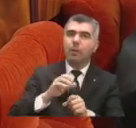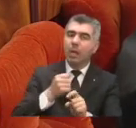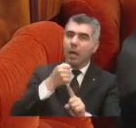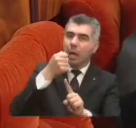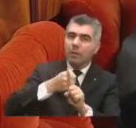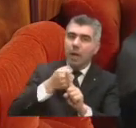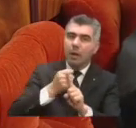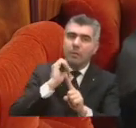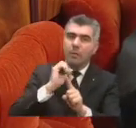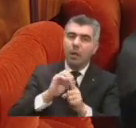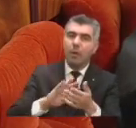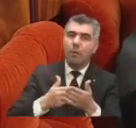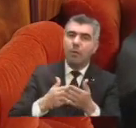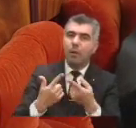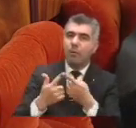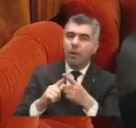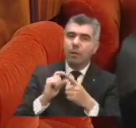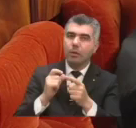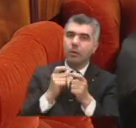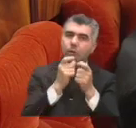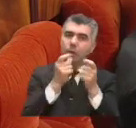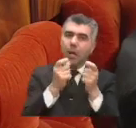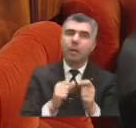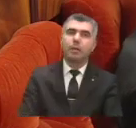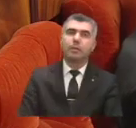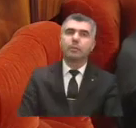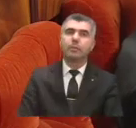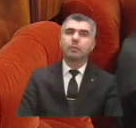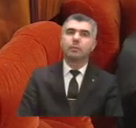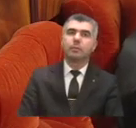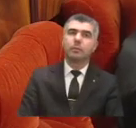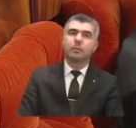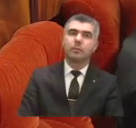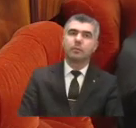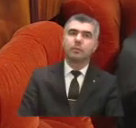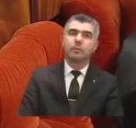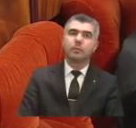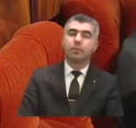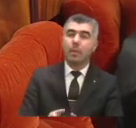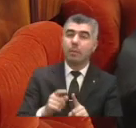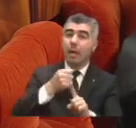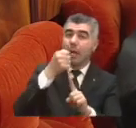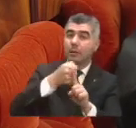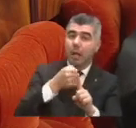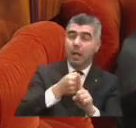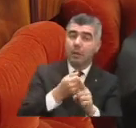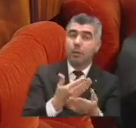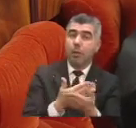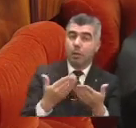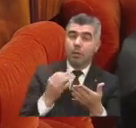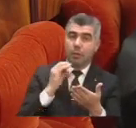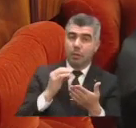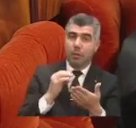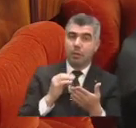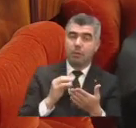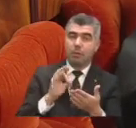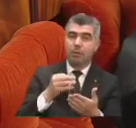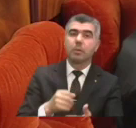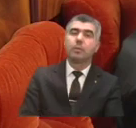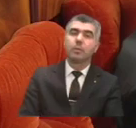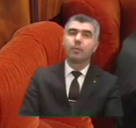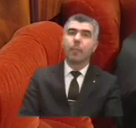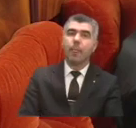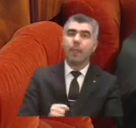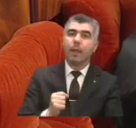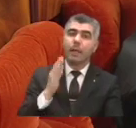كذلك لتنافسية الشركات. أظن أن الإصلاحات الكبرى اللي جينا بها كالإصلاح